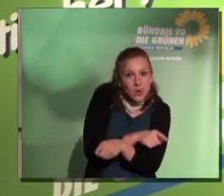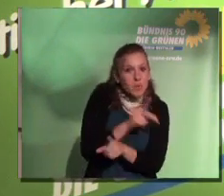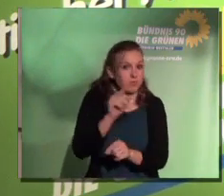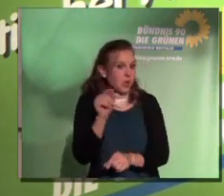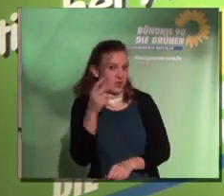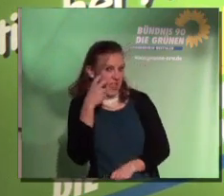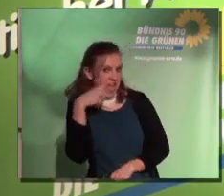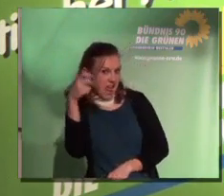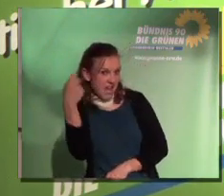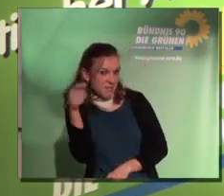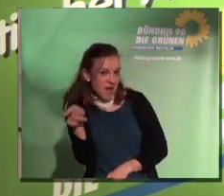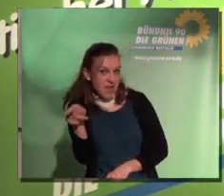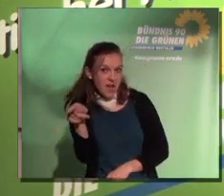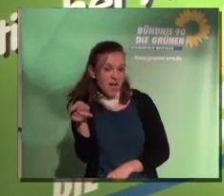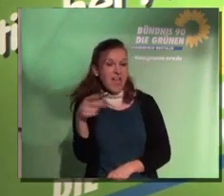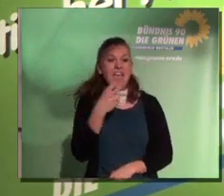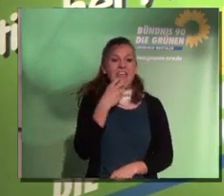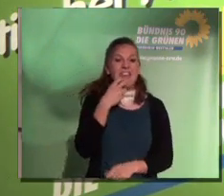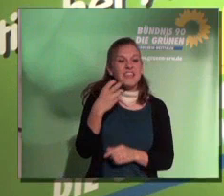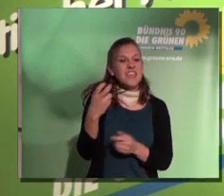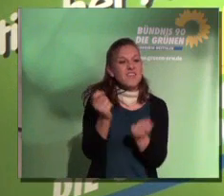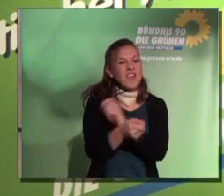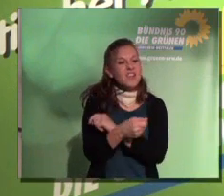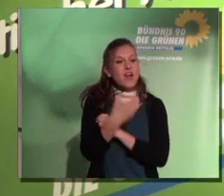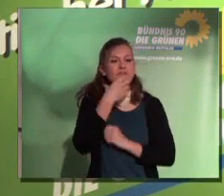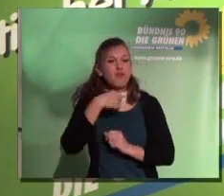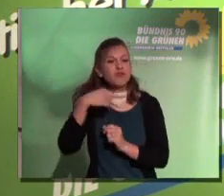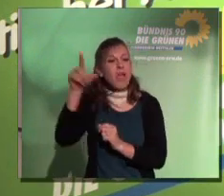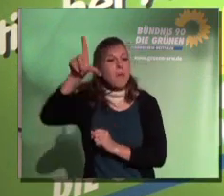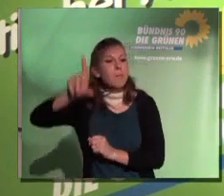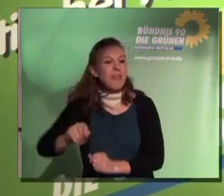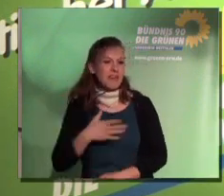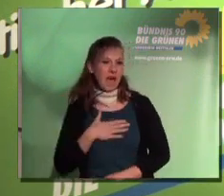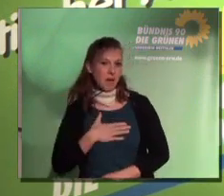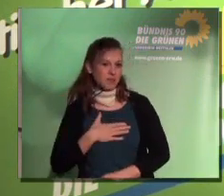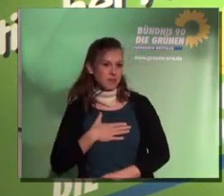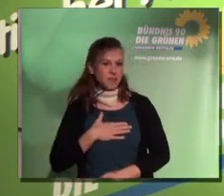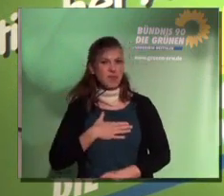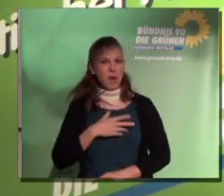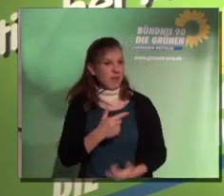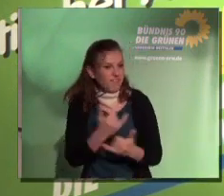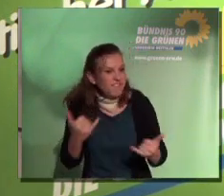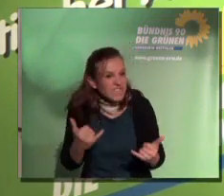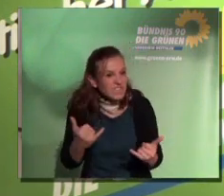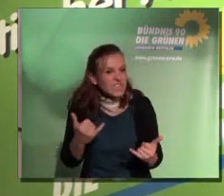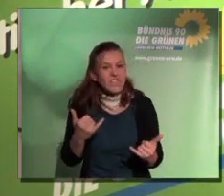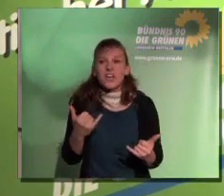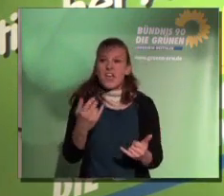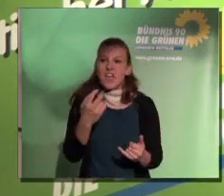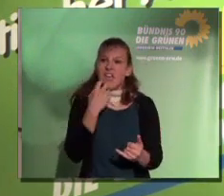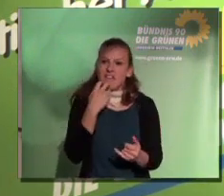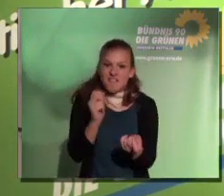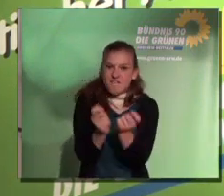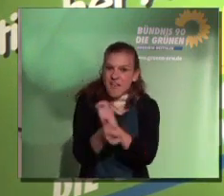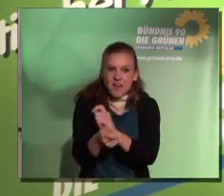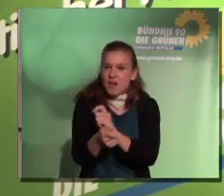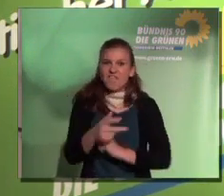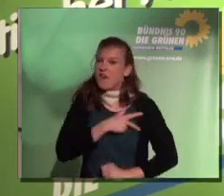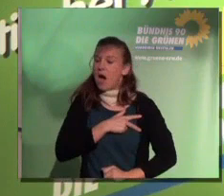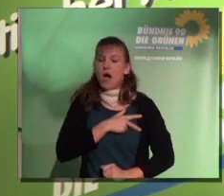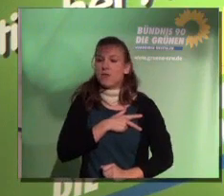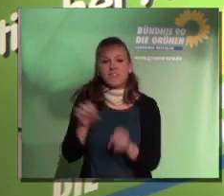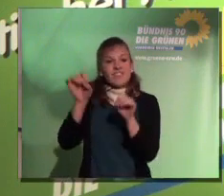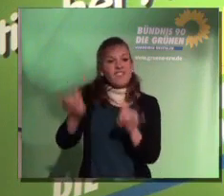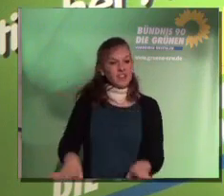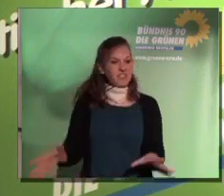Altmaier will die Energiewende billiger machen, indem er sie gar nicht macht. Ja? Indem er sie einfach ausfallen lässt.